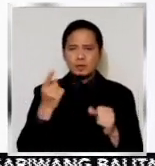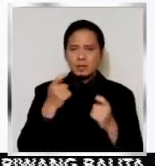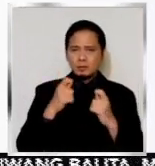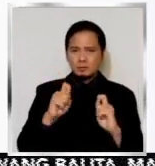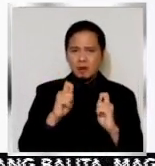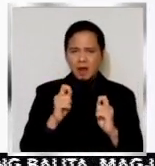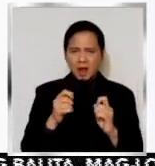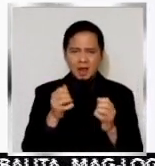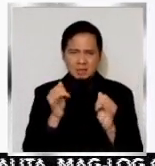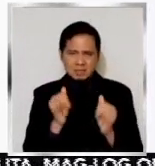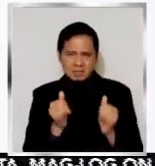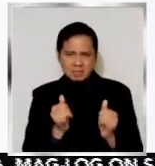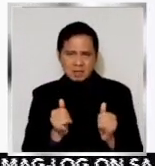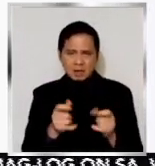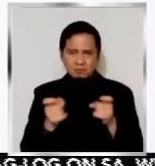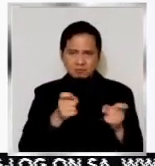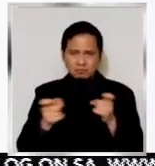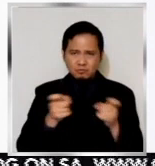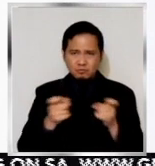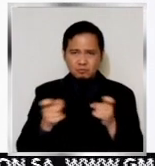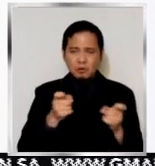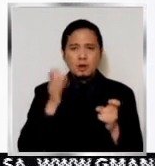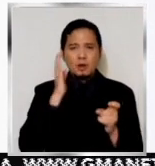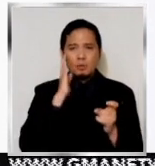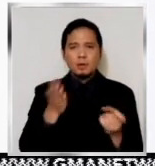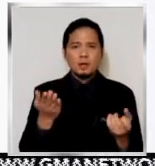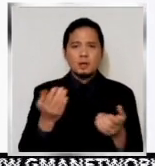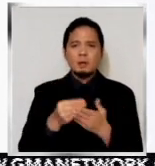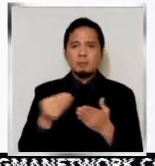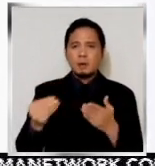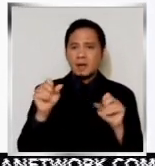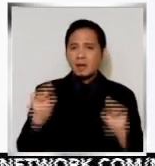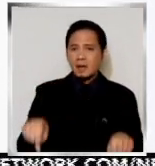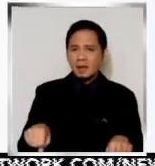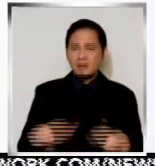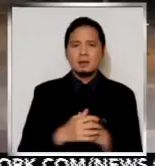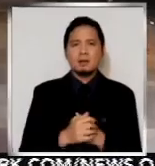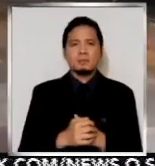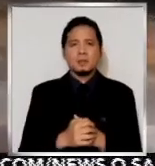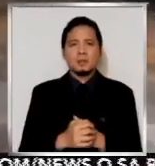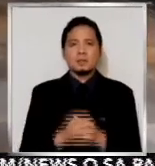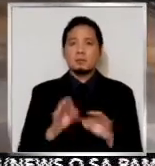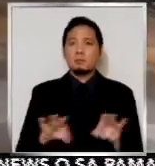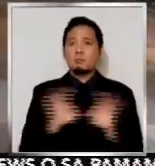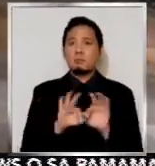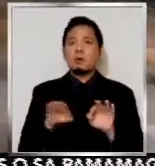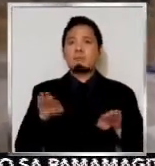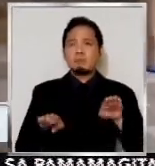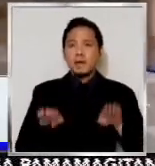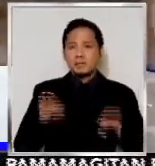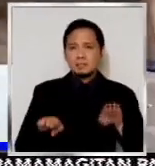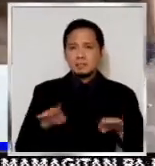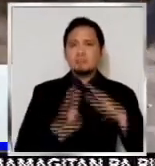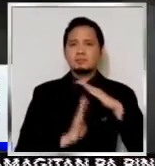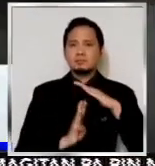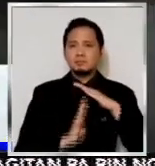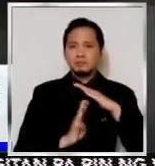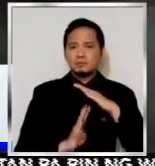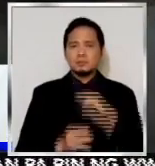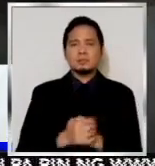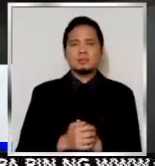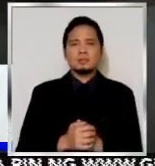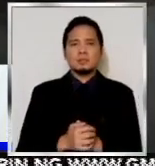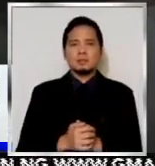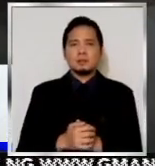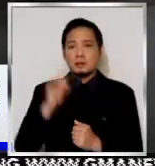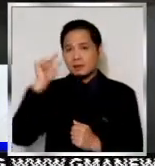mababa naman. Again, we're doing this para mabalanse ang interest ng consumers. Isa pang diskarte ng gobyerno para bumaba